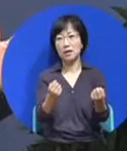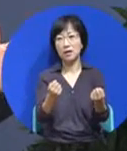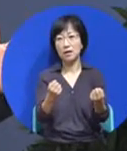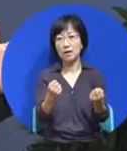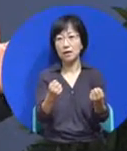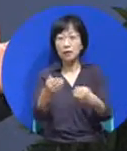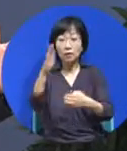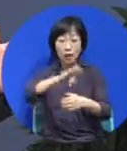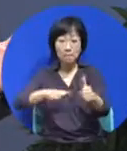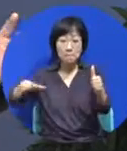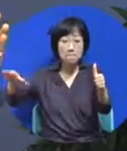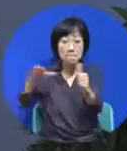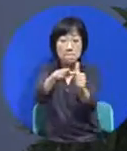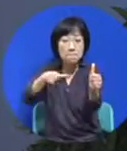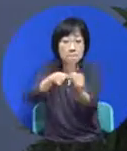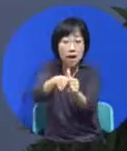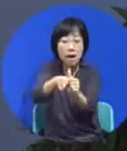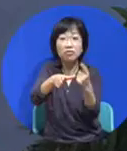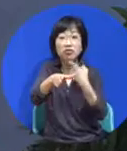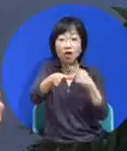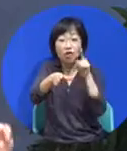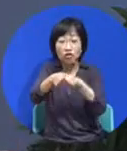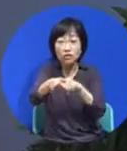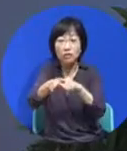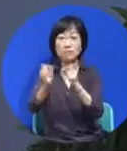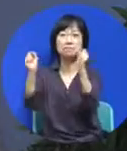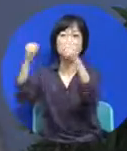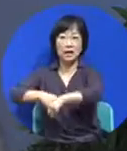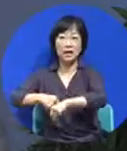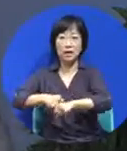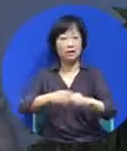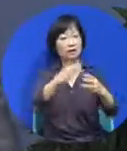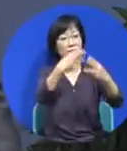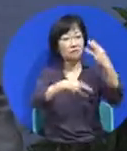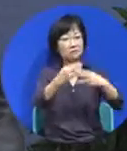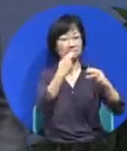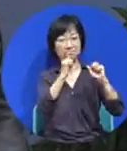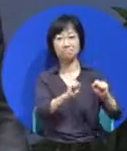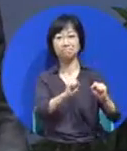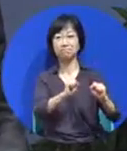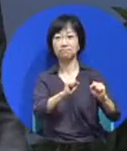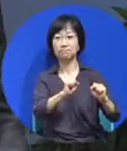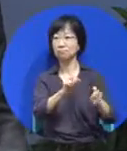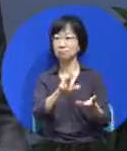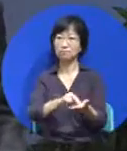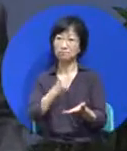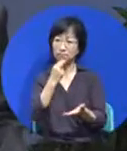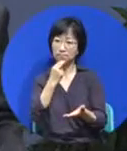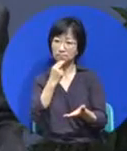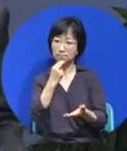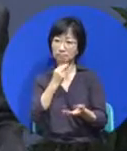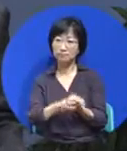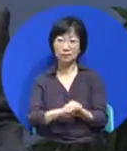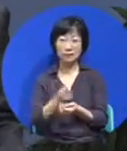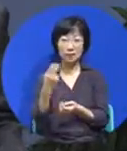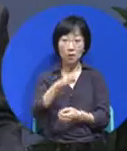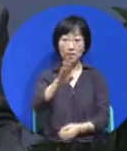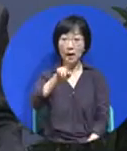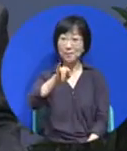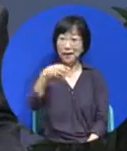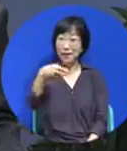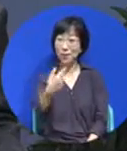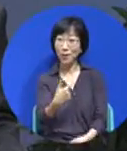망했지, 렘넌트는 망하지 않았어요. But those people who were against them were the ones who were destroyed, not the remnants. 저 바벨론에 가 있는 사람,